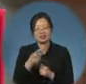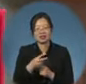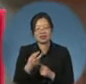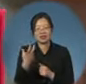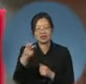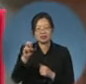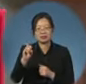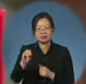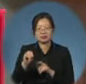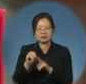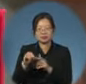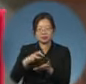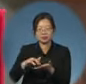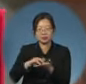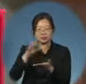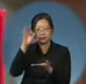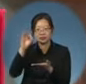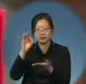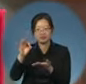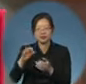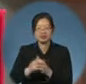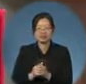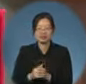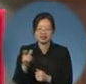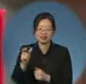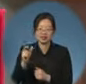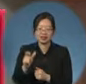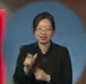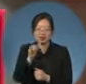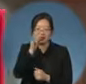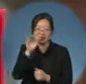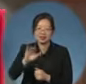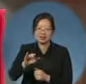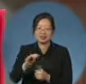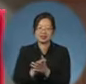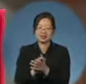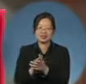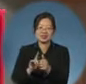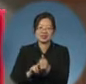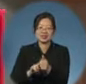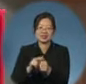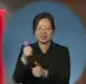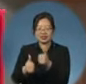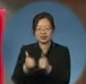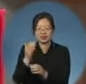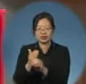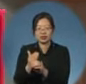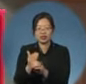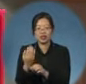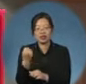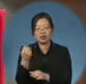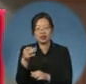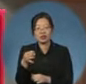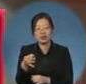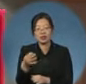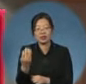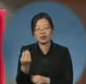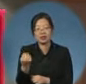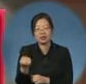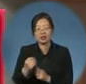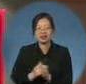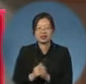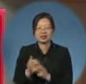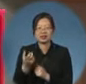70만원 이란 숫자가 또 면서 제가 여기서 간결 했는데 이 친구들이 사신 그걸 실험하고 있는 거에요 얼마면 되냐